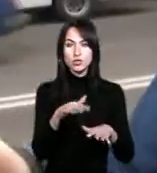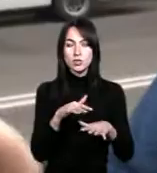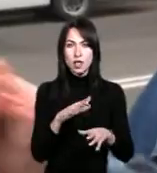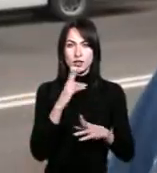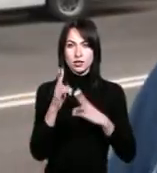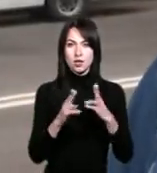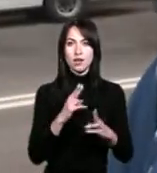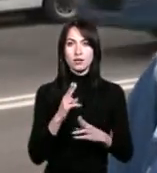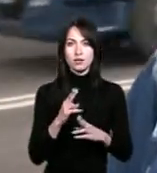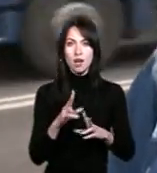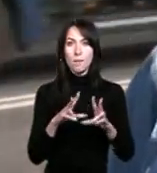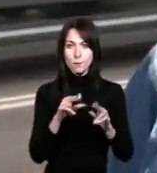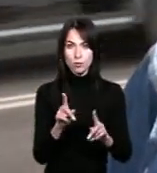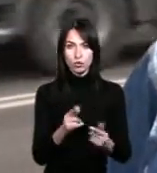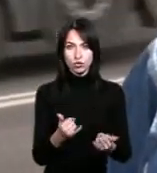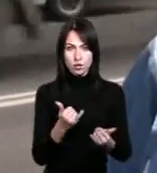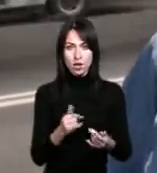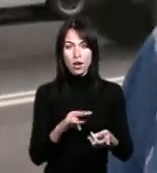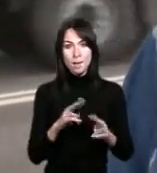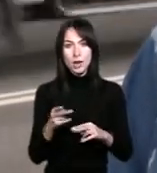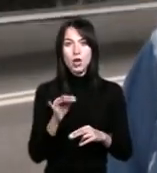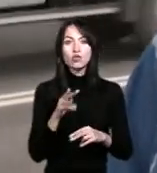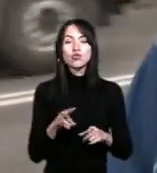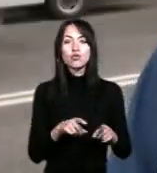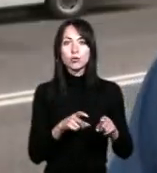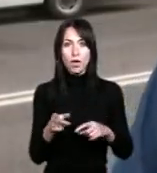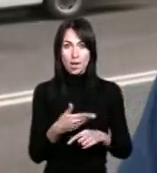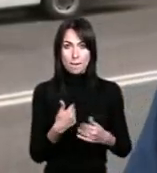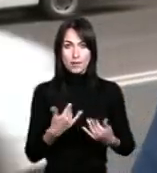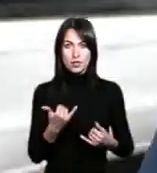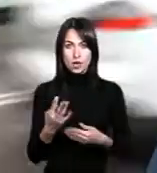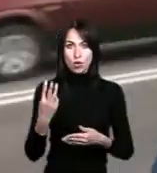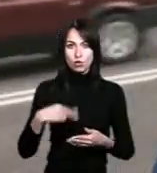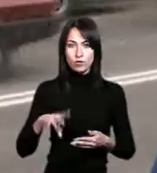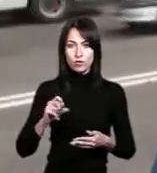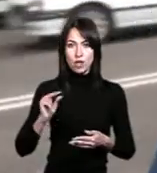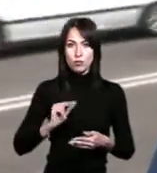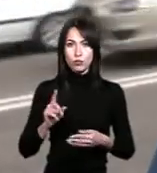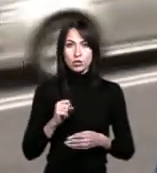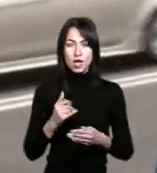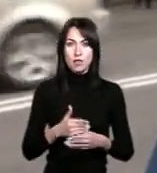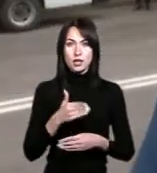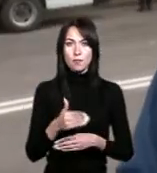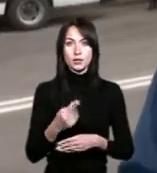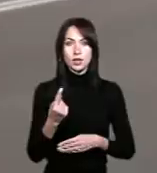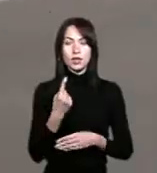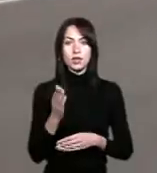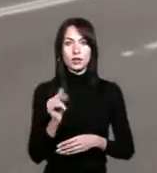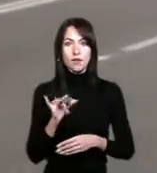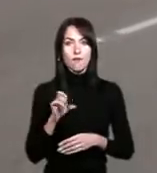А пообіцяли, що зараз пересадять. Чим пересадять? А мене зараз оштрафують на роботі за запізнення. Єдиний